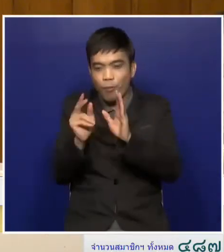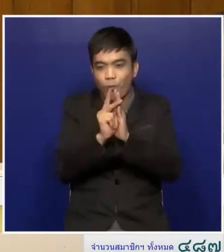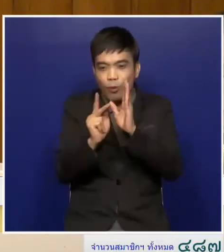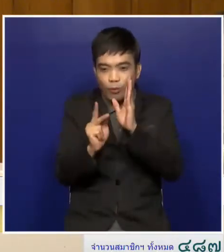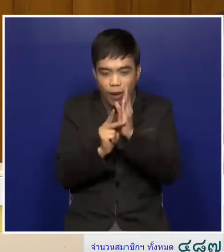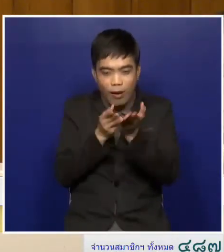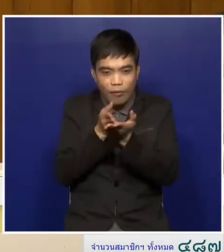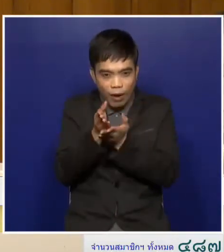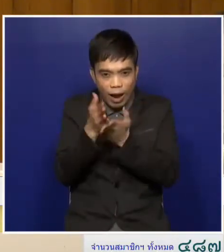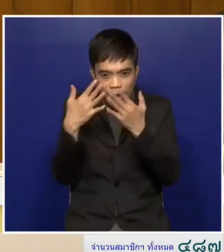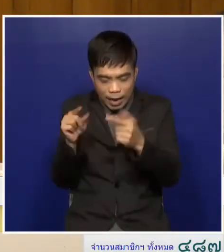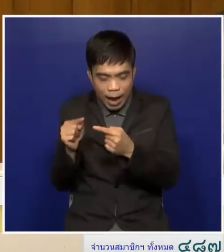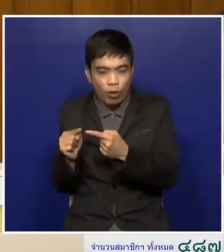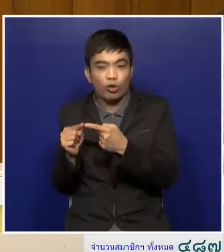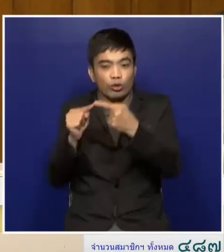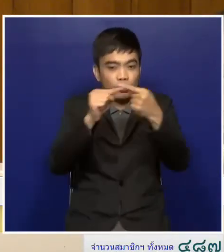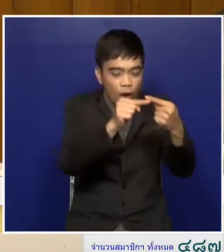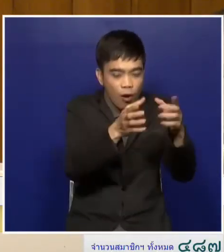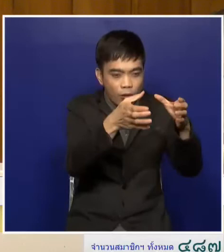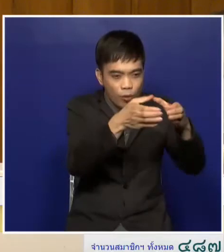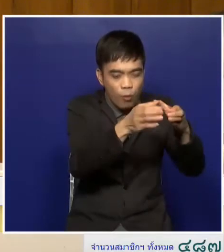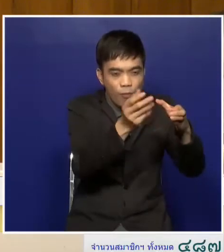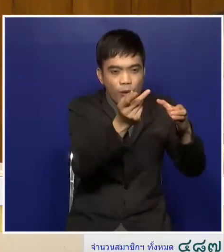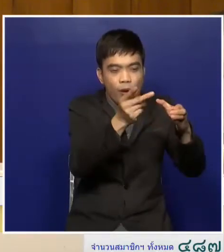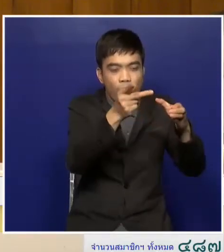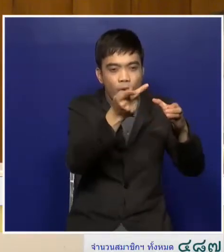กำลงจะเข้าขอรมอเพื่ประกาศใช้เร็ ๆ นี้